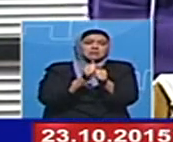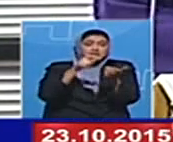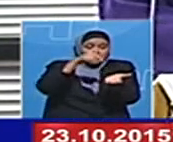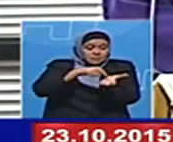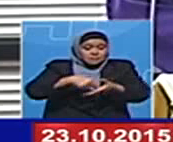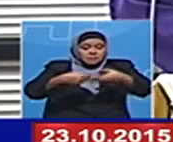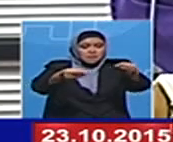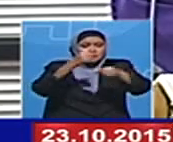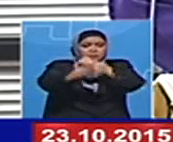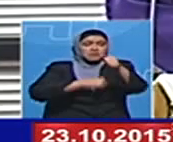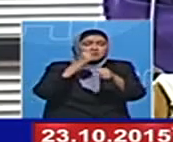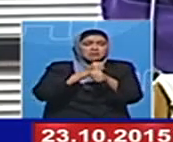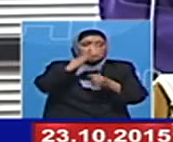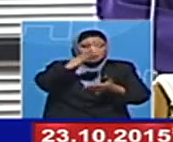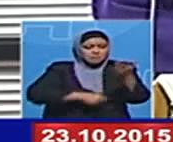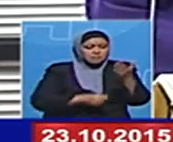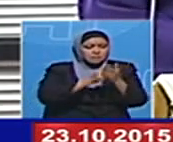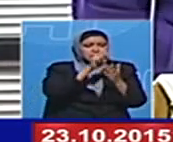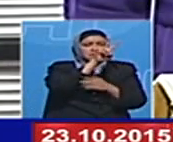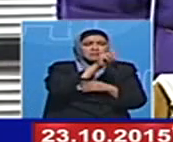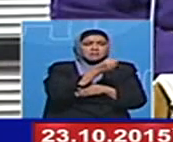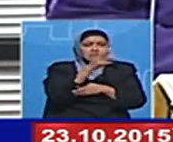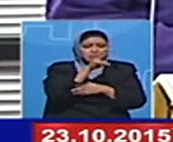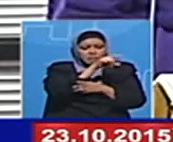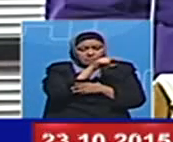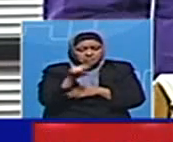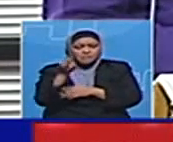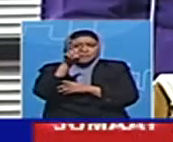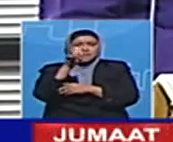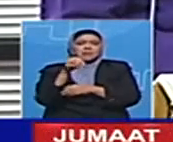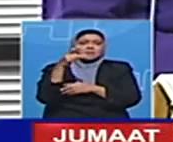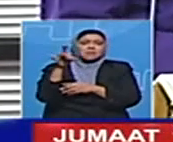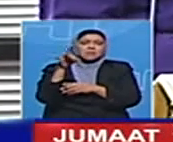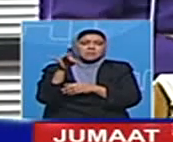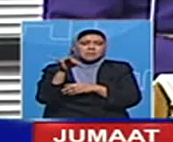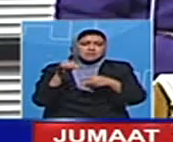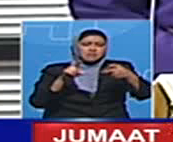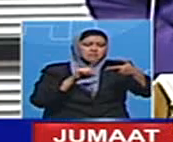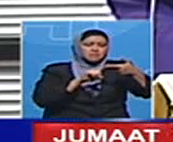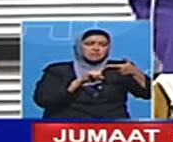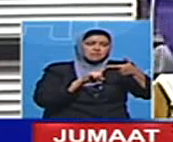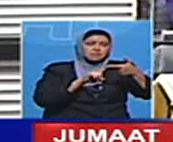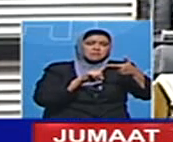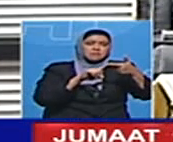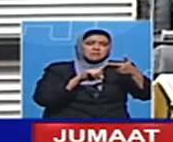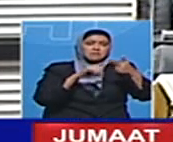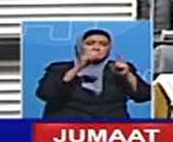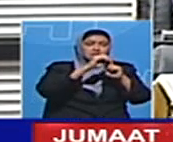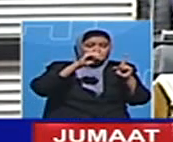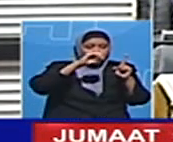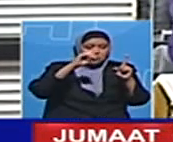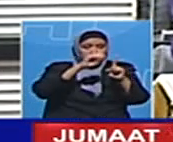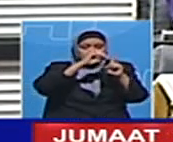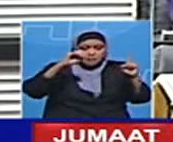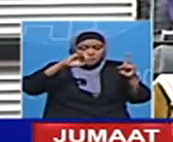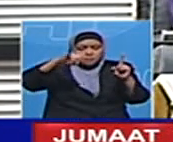tahun taksiran 2016 hingga 2018 kedua 100 juta Kepada agensi inovasi